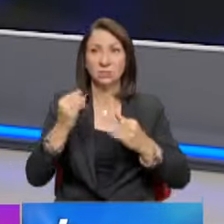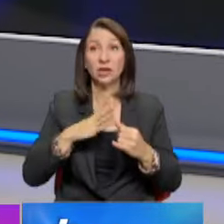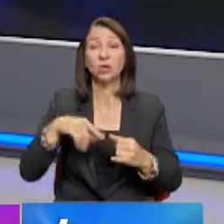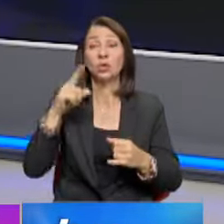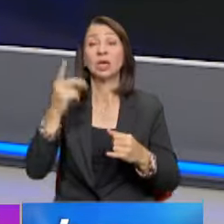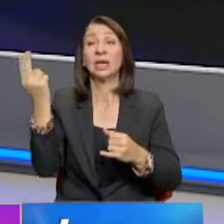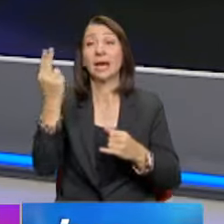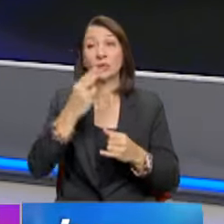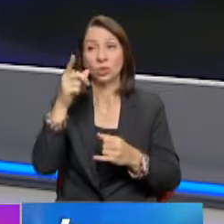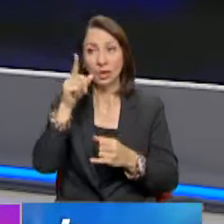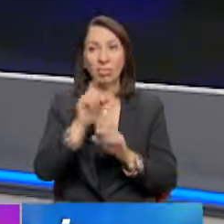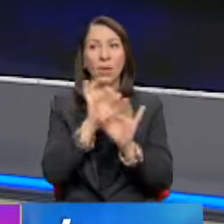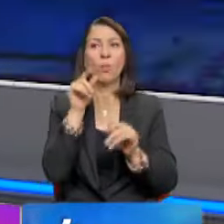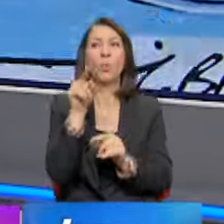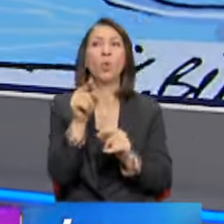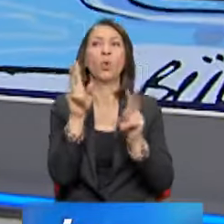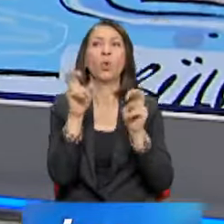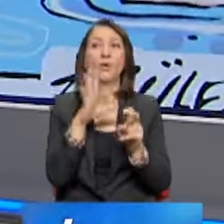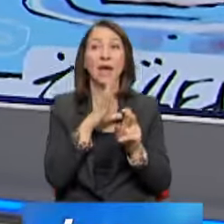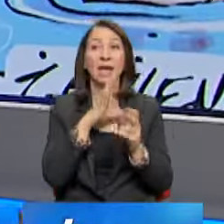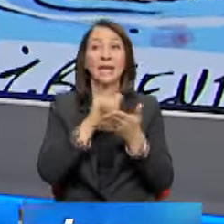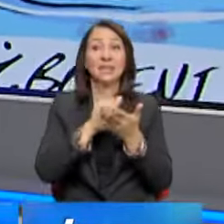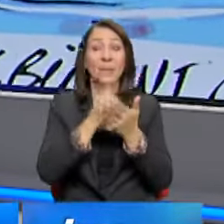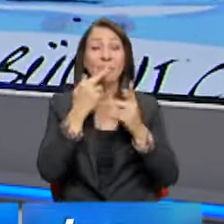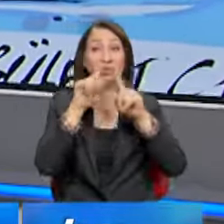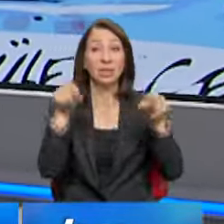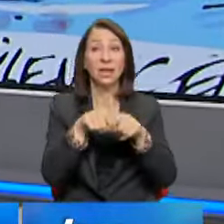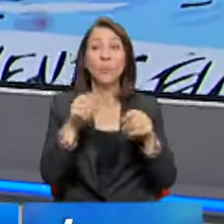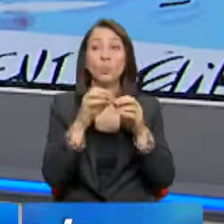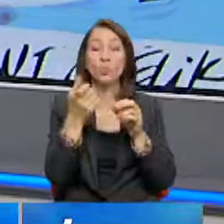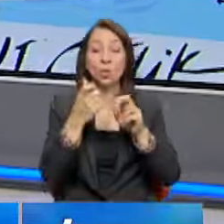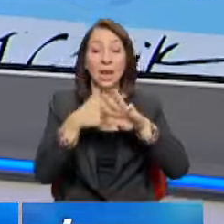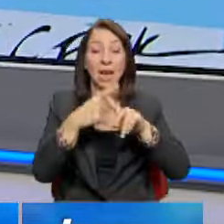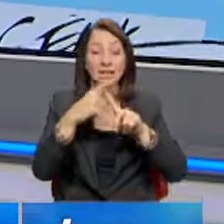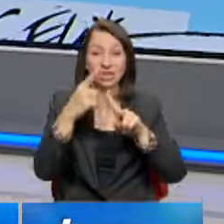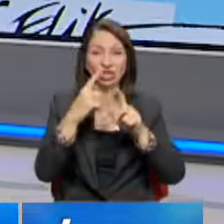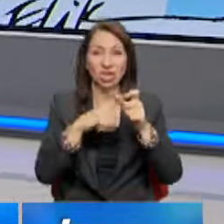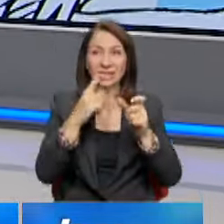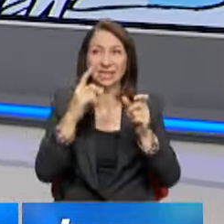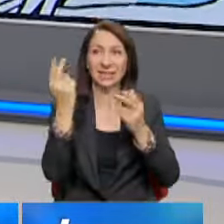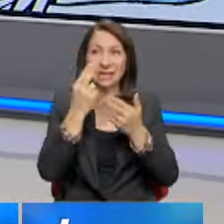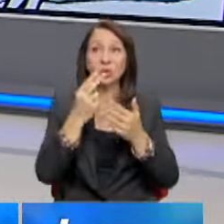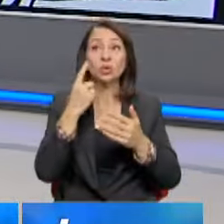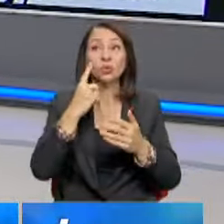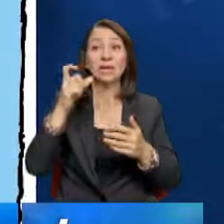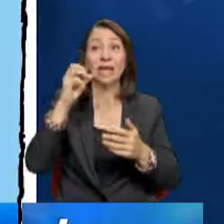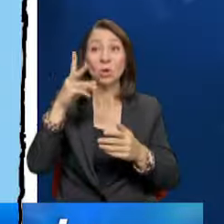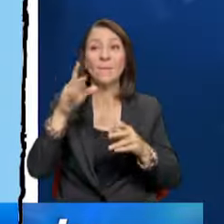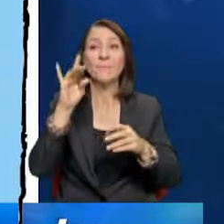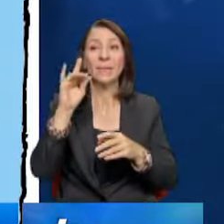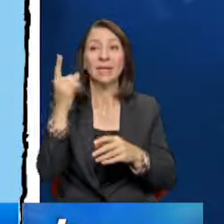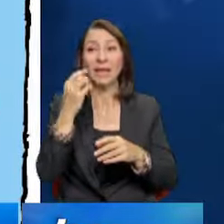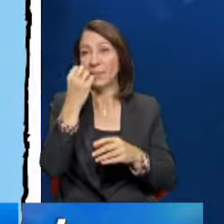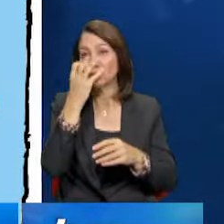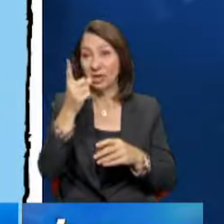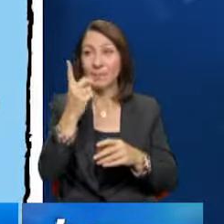Günün karikatüründe de tam olarak o konu var. Gazete Pencere'den Bülent Çelik imzalı karikatürde Cumhurbaşkanı Erdoğan ve MHP lideri